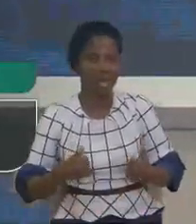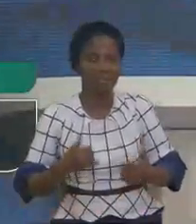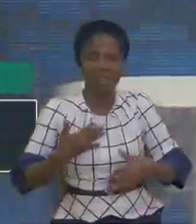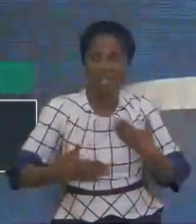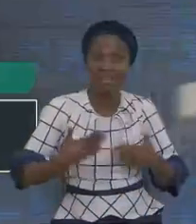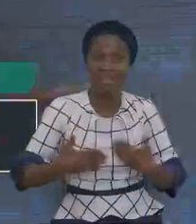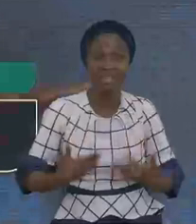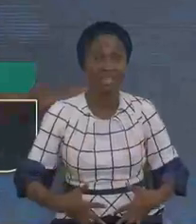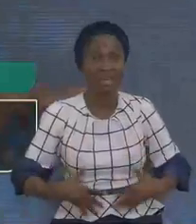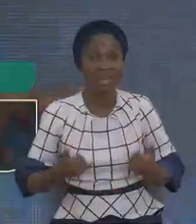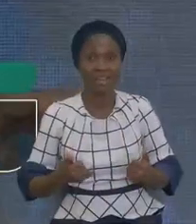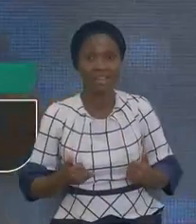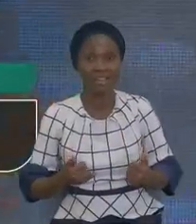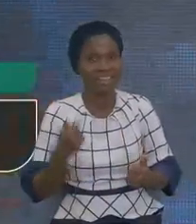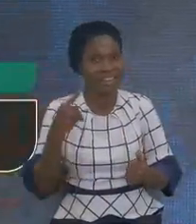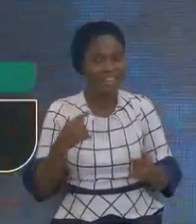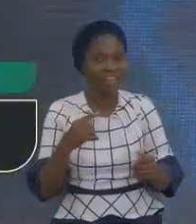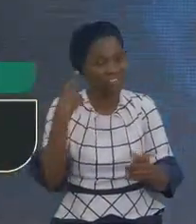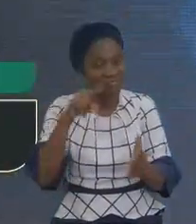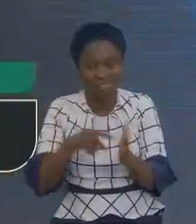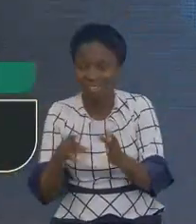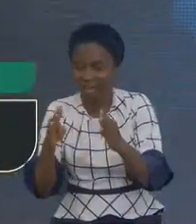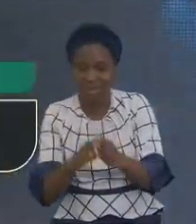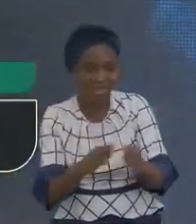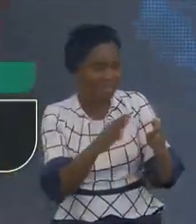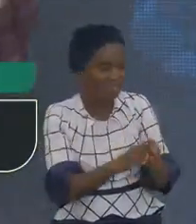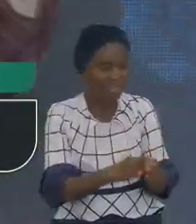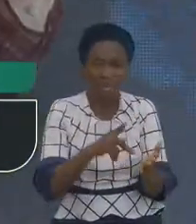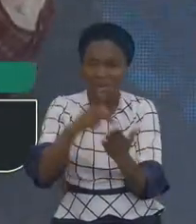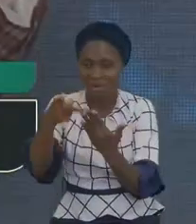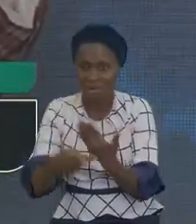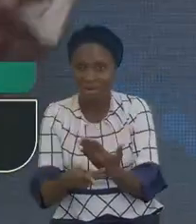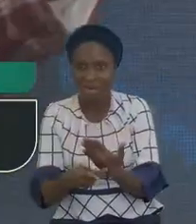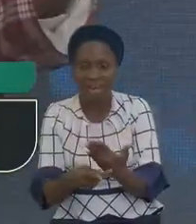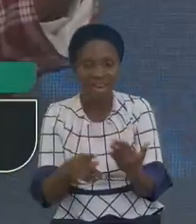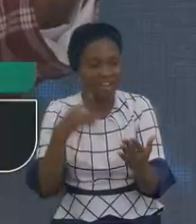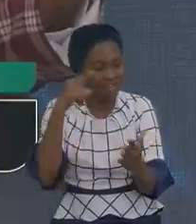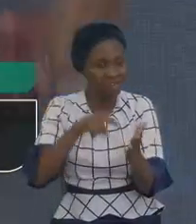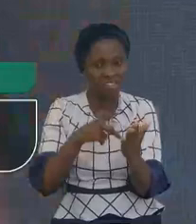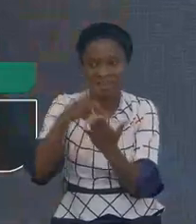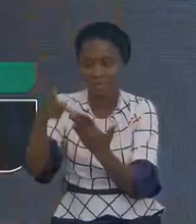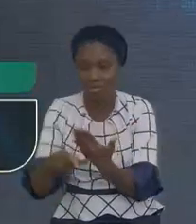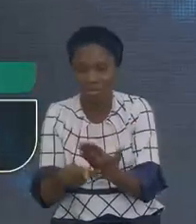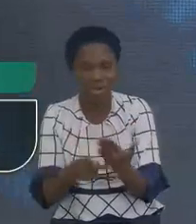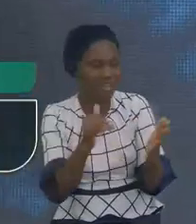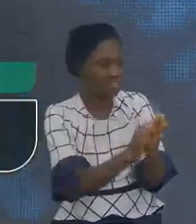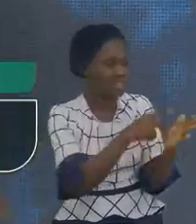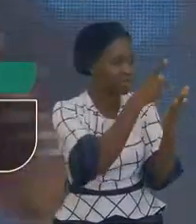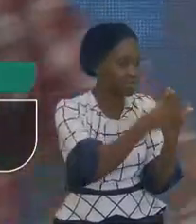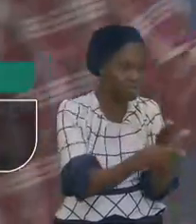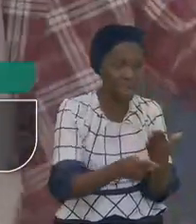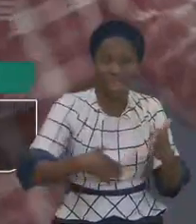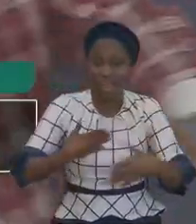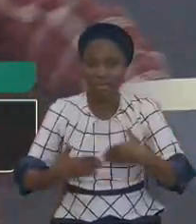réunion, ils sont à telle croisade, ils sont dans telle autre croisade, heureux, excités,